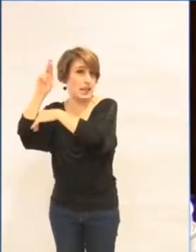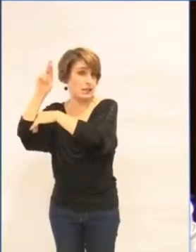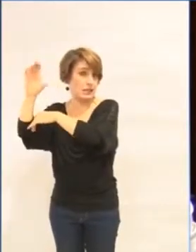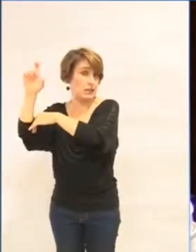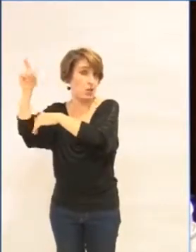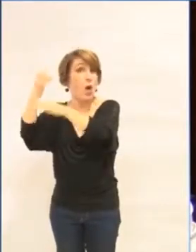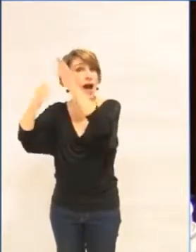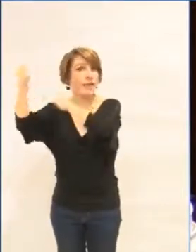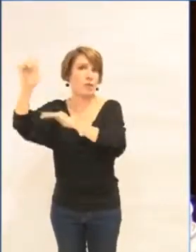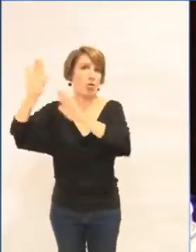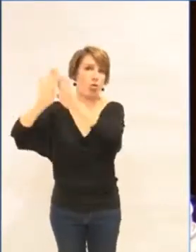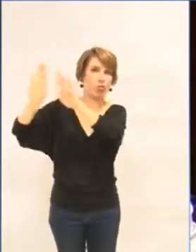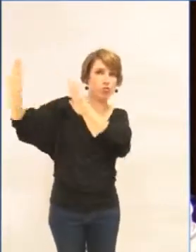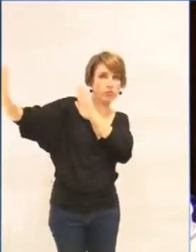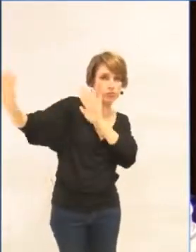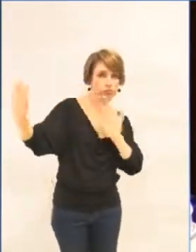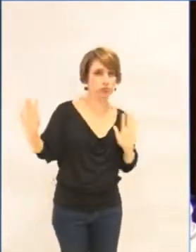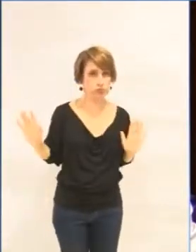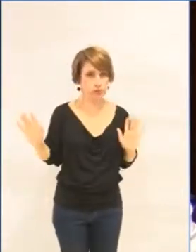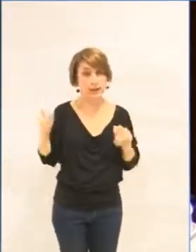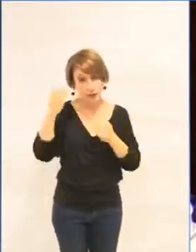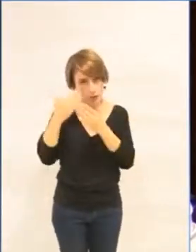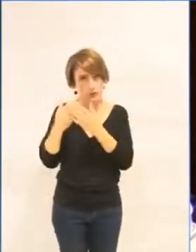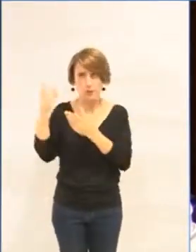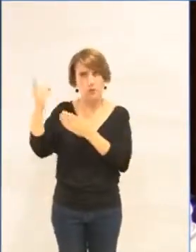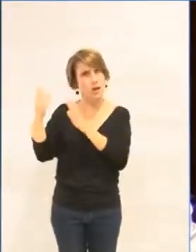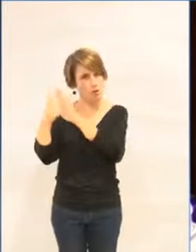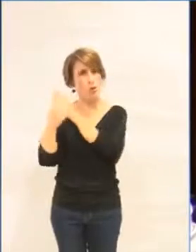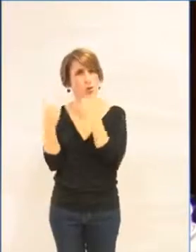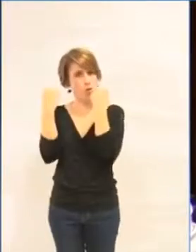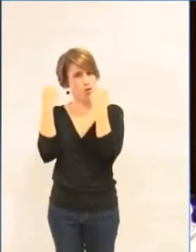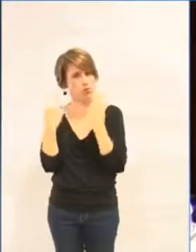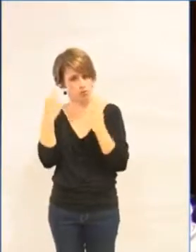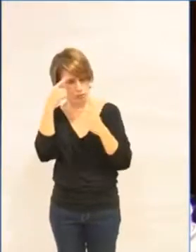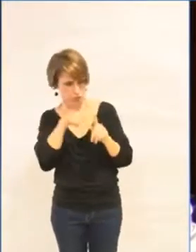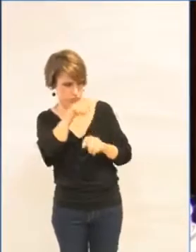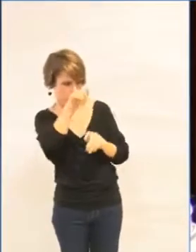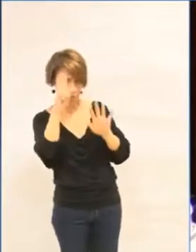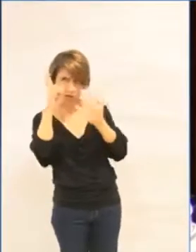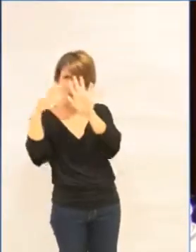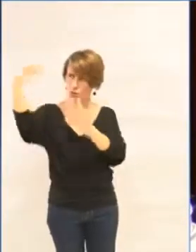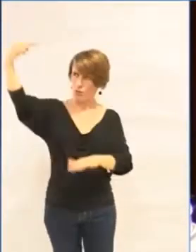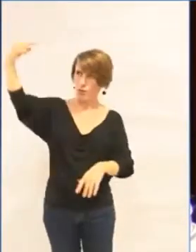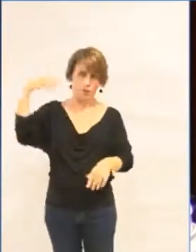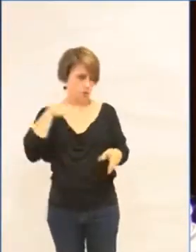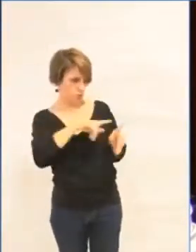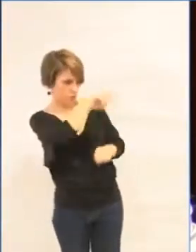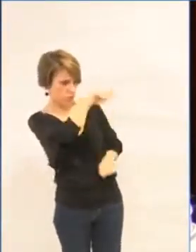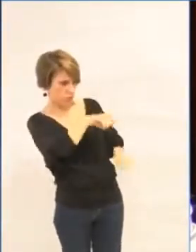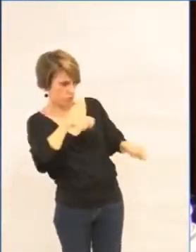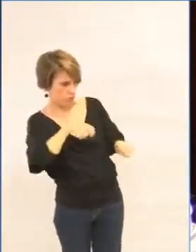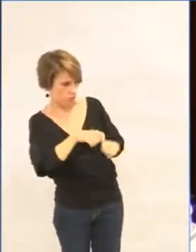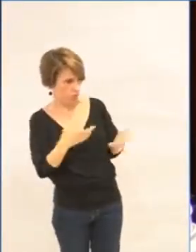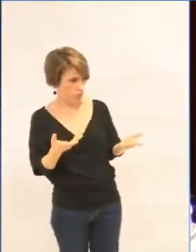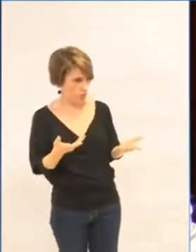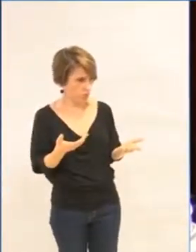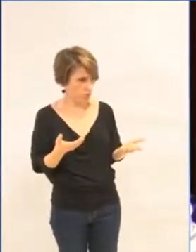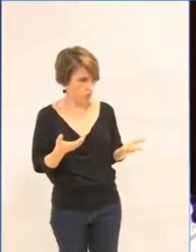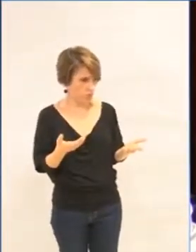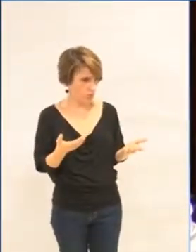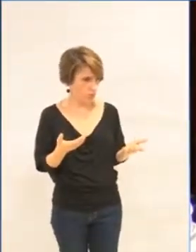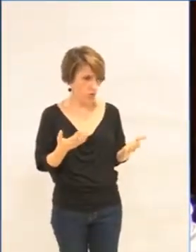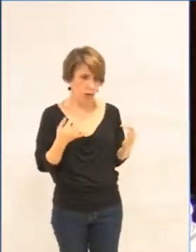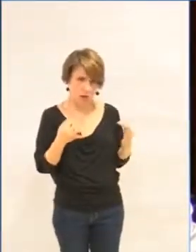force déterminante dans le cadre de l'évaluation des politiques publiques, culture qui n'est pas vraiment encore ancrée dans notre